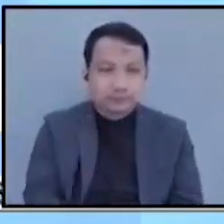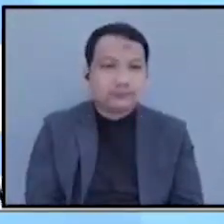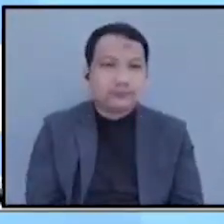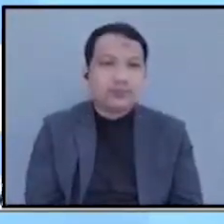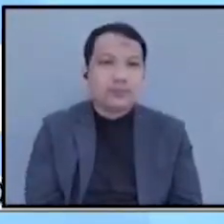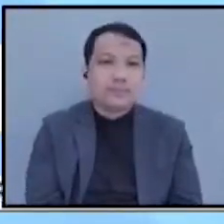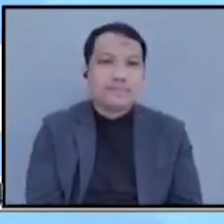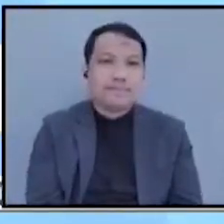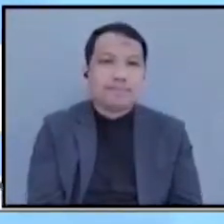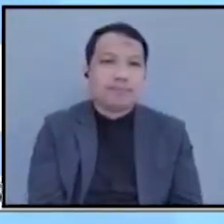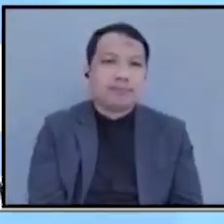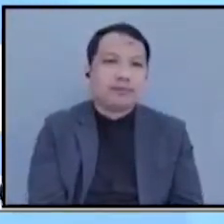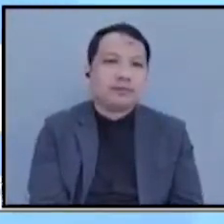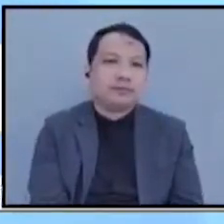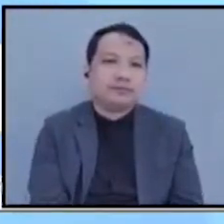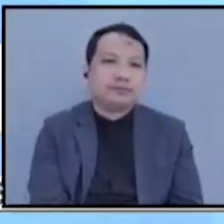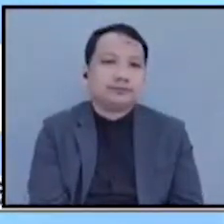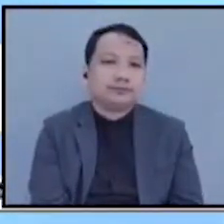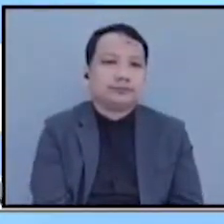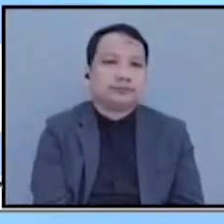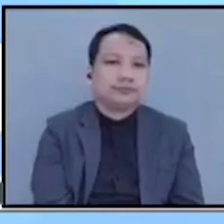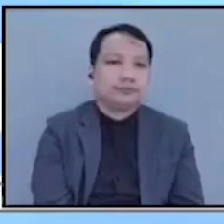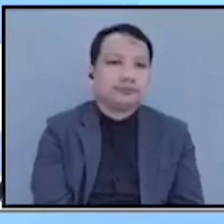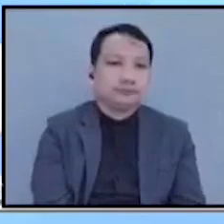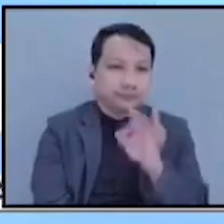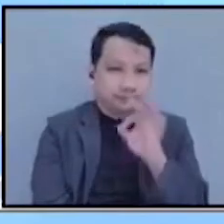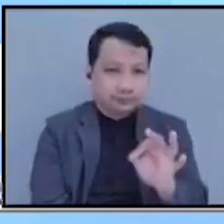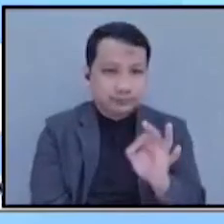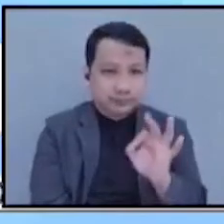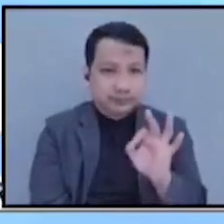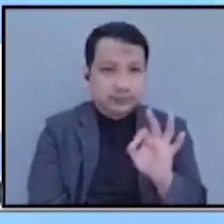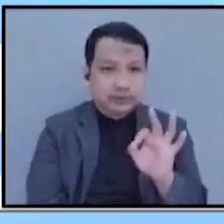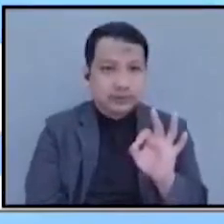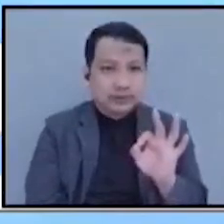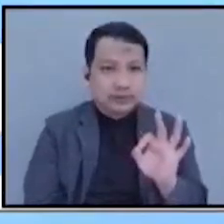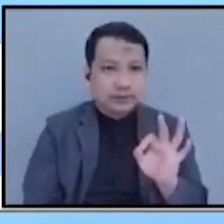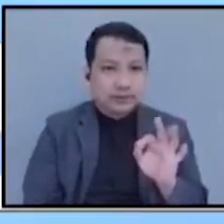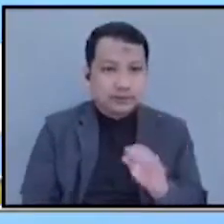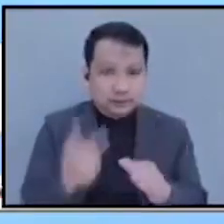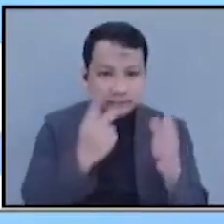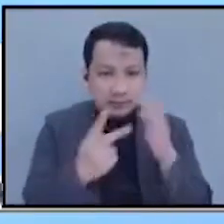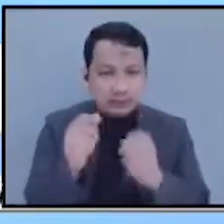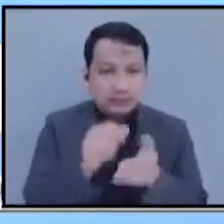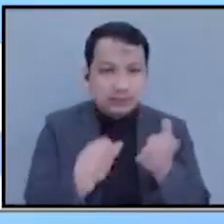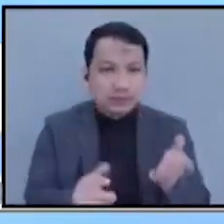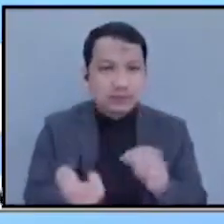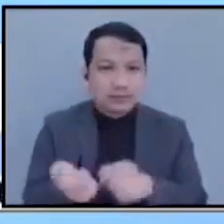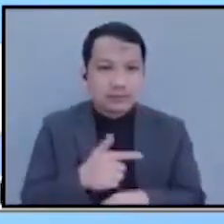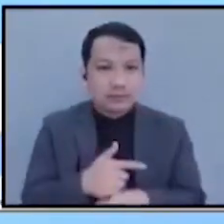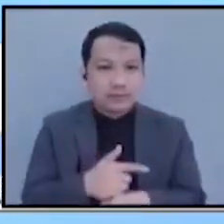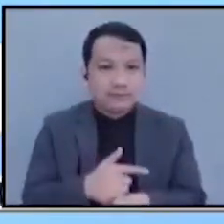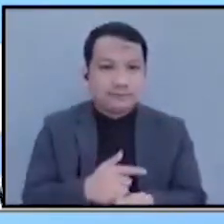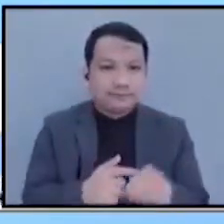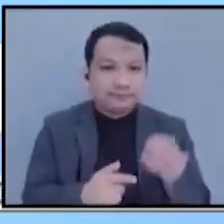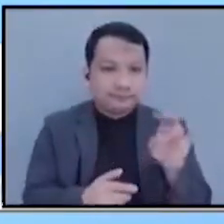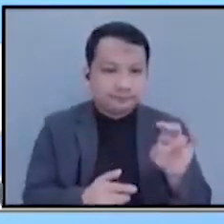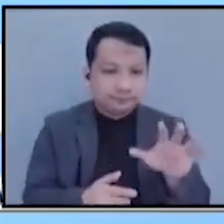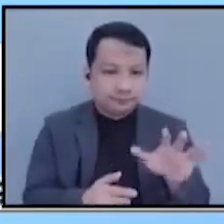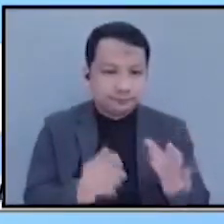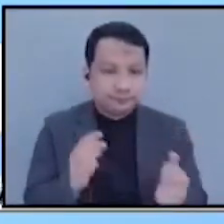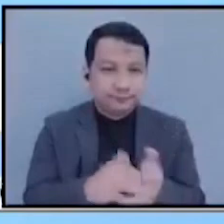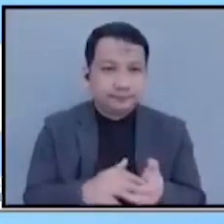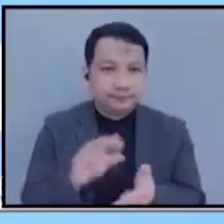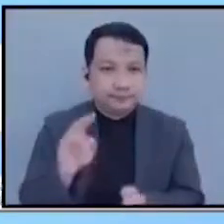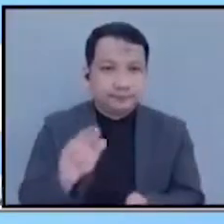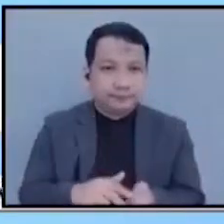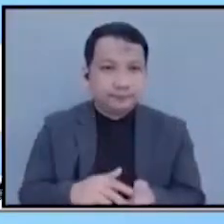prize. Habang siyam na mapapalad naman na mga visual artist ang tumanggap ng tig 75,000 pesos bilang